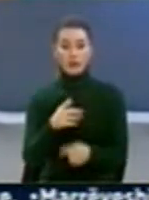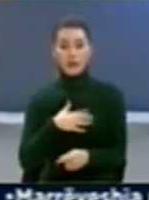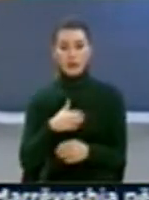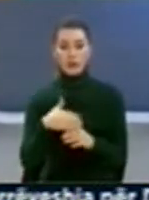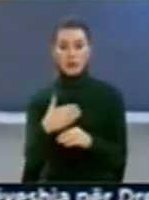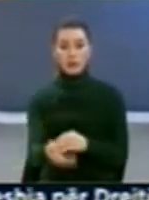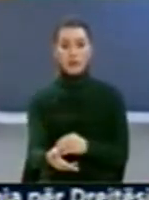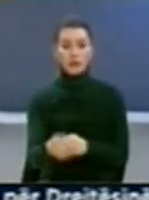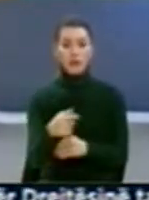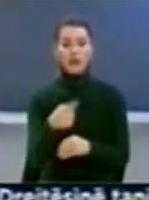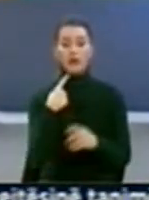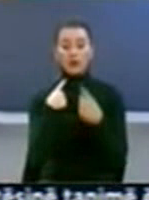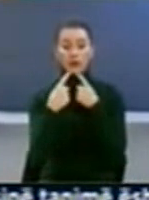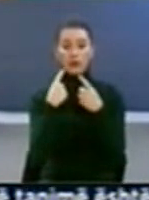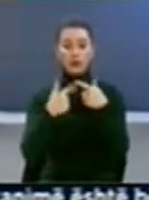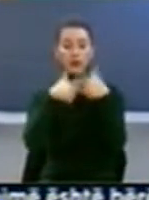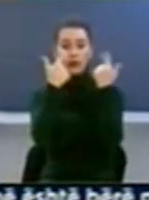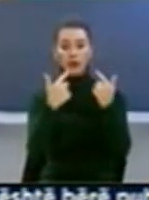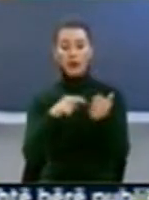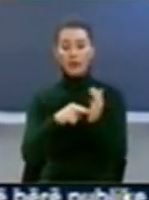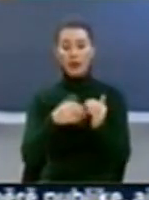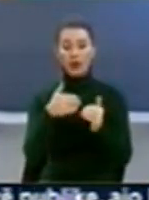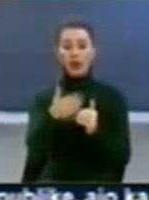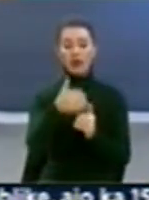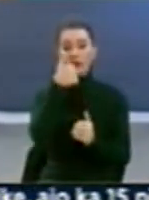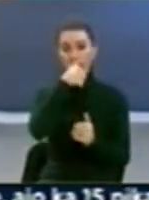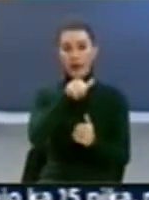të cilin do të përcaktohemi për planin dinamik të